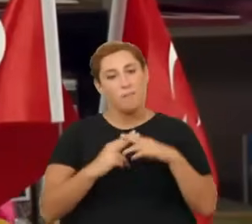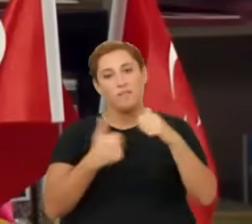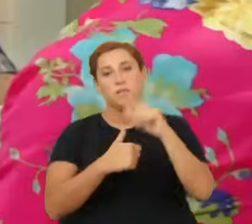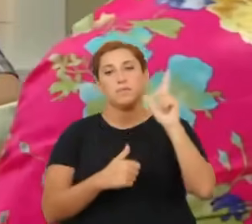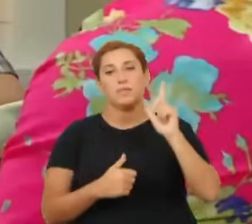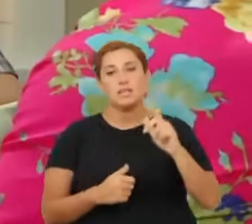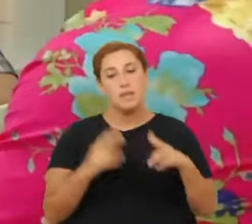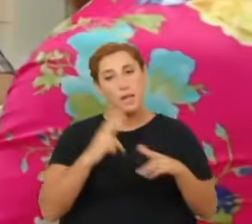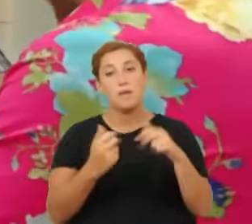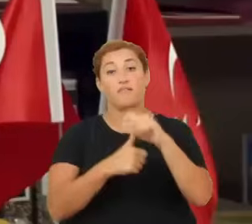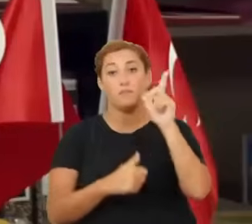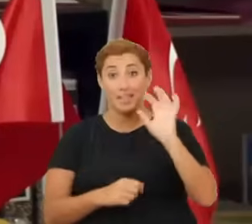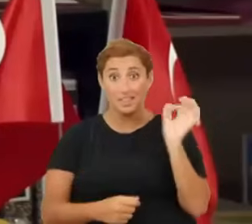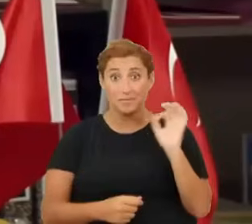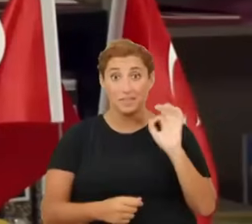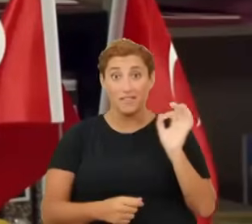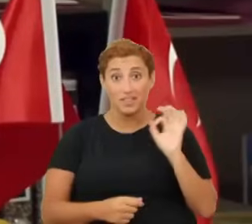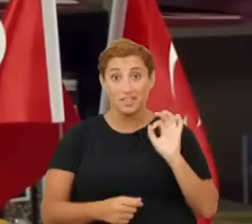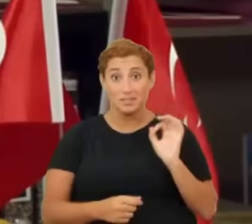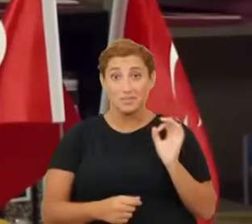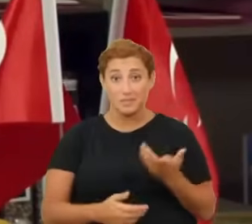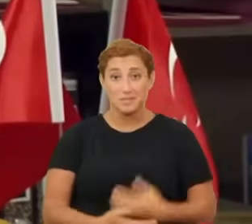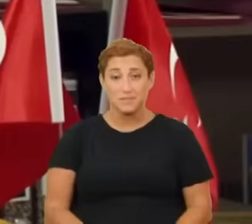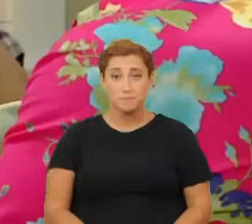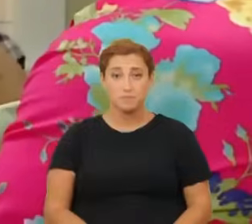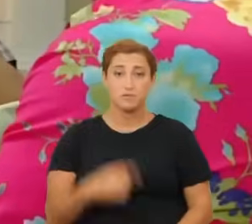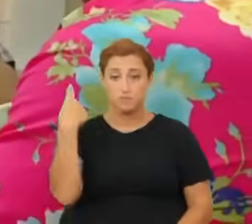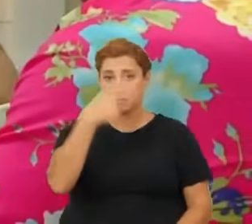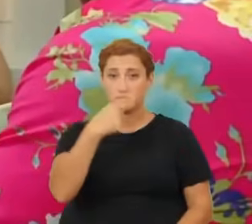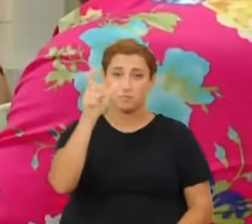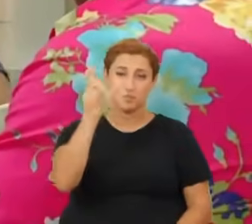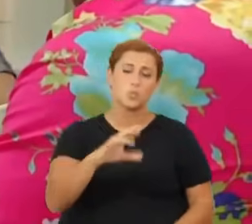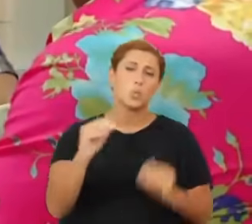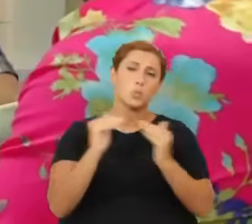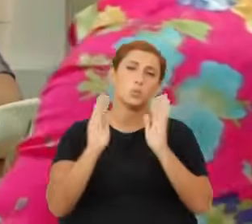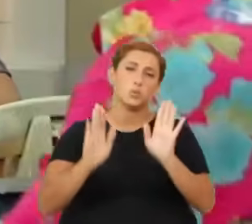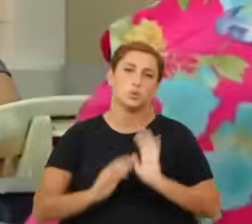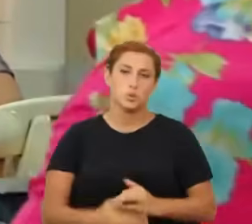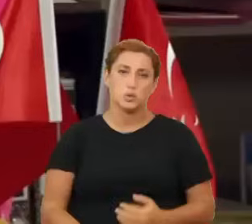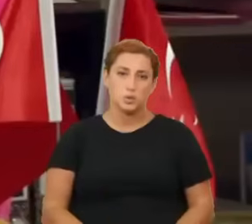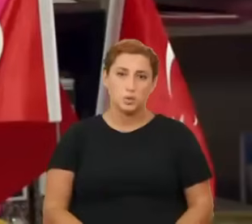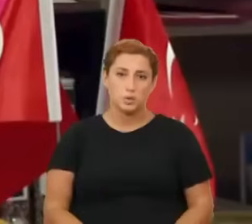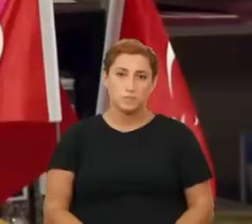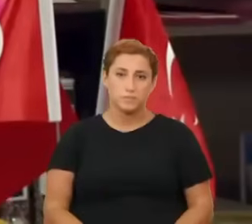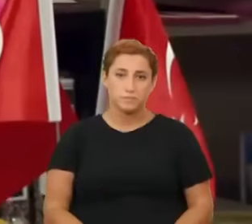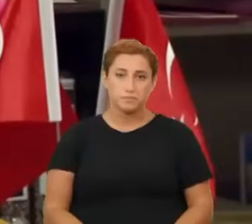yani. Bir an önce evlenmen lazım. Değil mi? Evet. Değil mi? Tip olarak buna çok uygun bir tipsin yani sen.